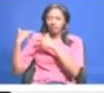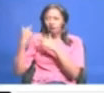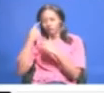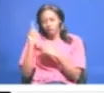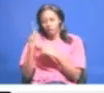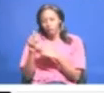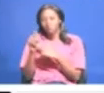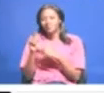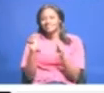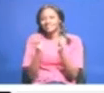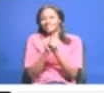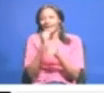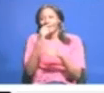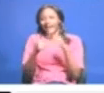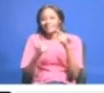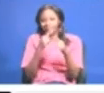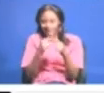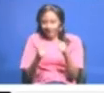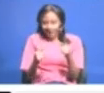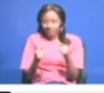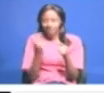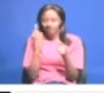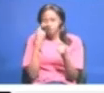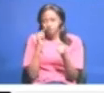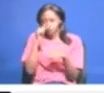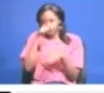ambayo yeye amekuwa amiri mkuu wa jeshi.